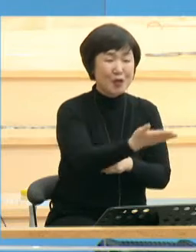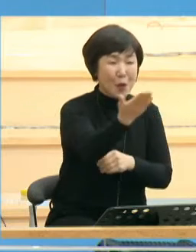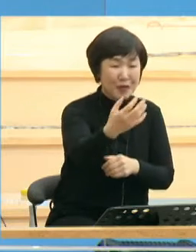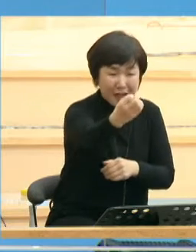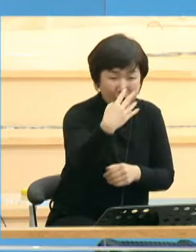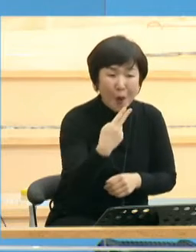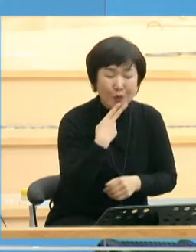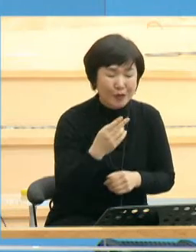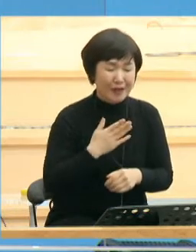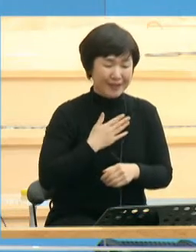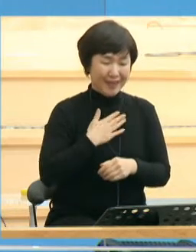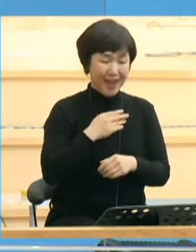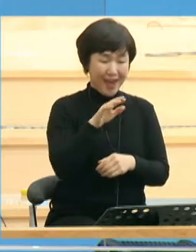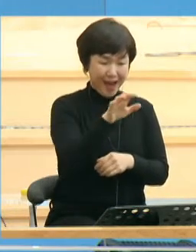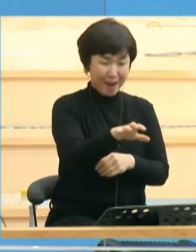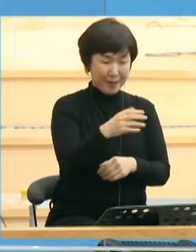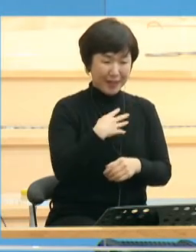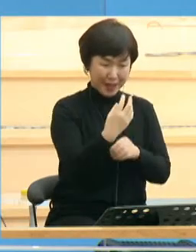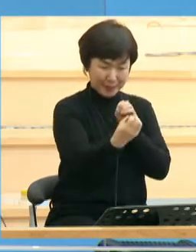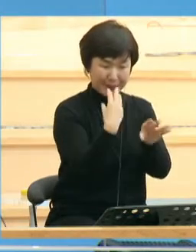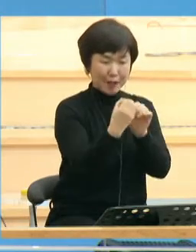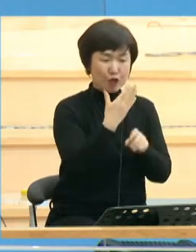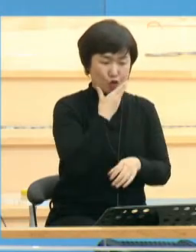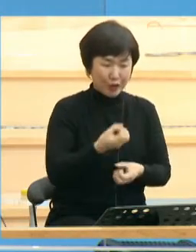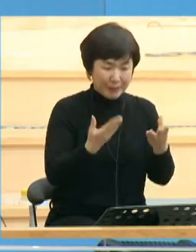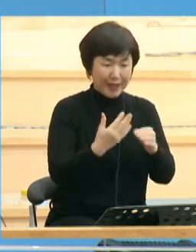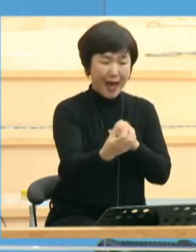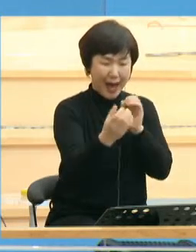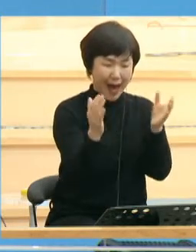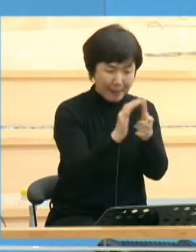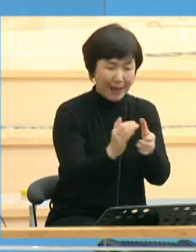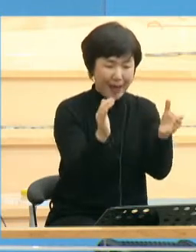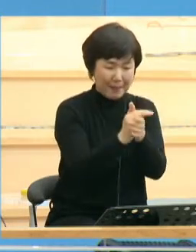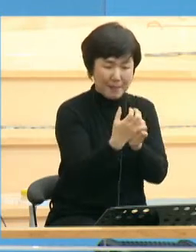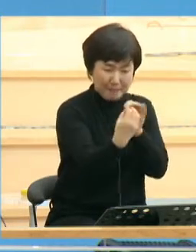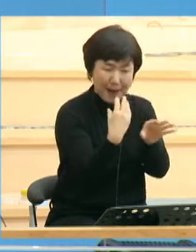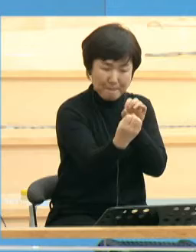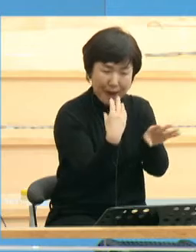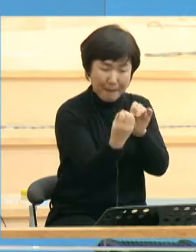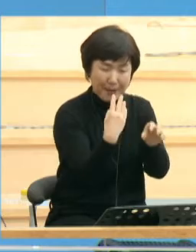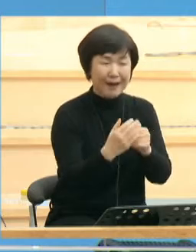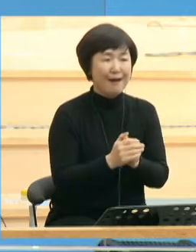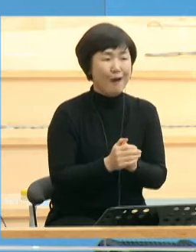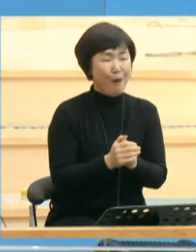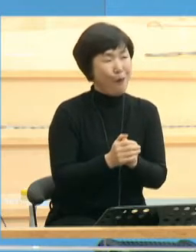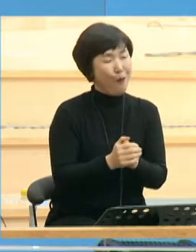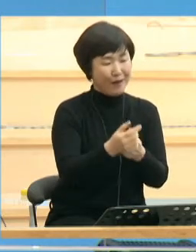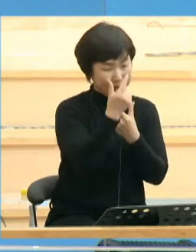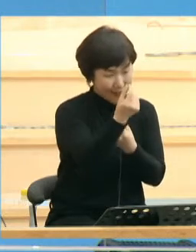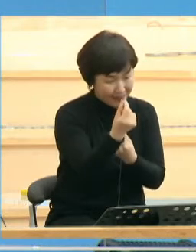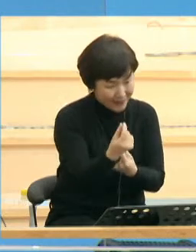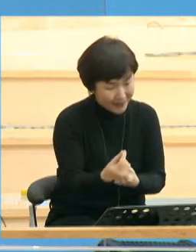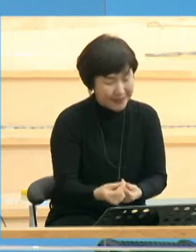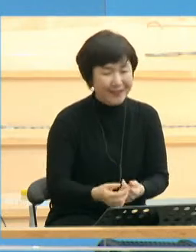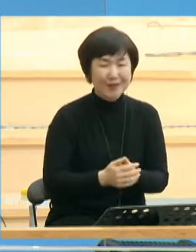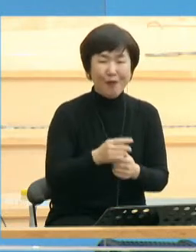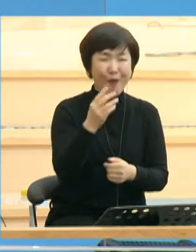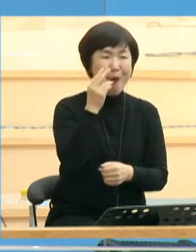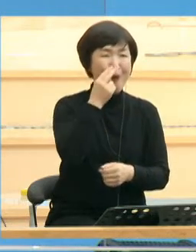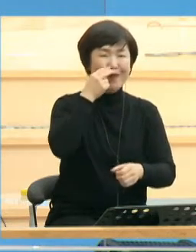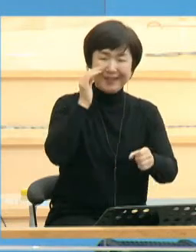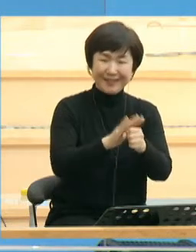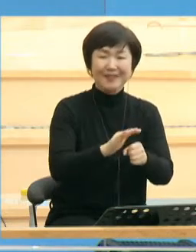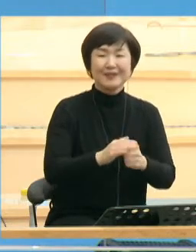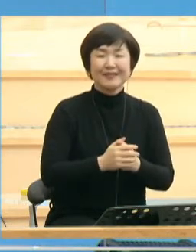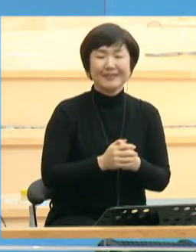작용을 안해도 내 앞에는 내가 왜 축원합니다 슈 걸 아멘 기가 막힌다 먼저 제가